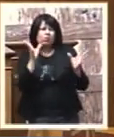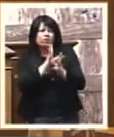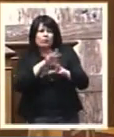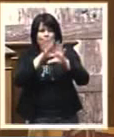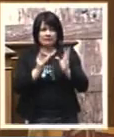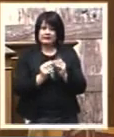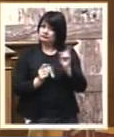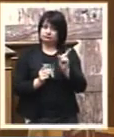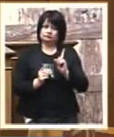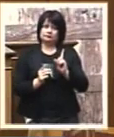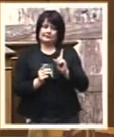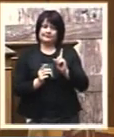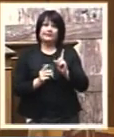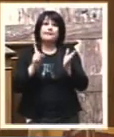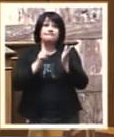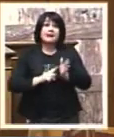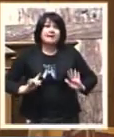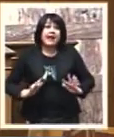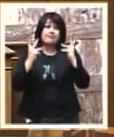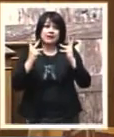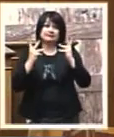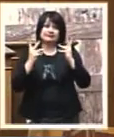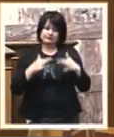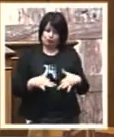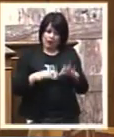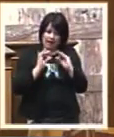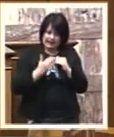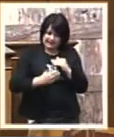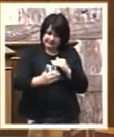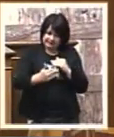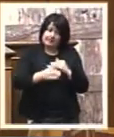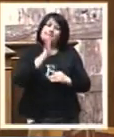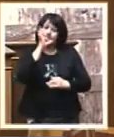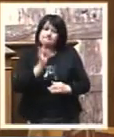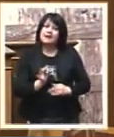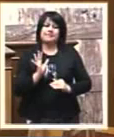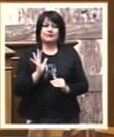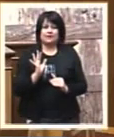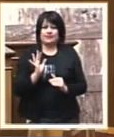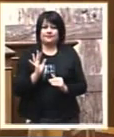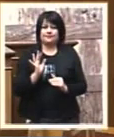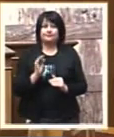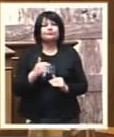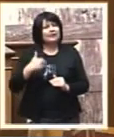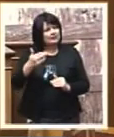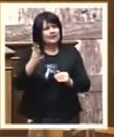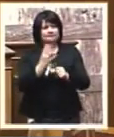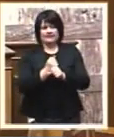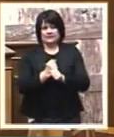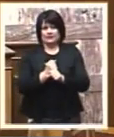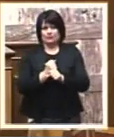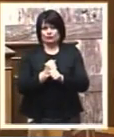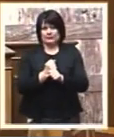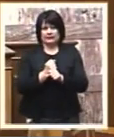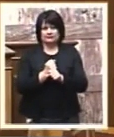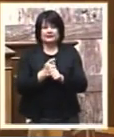πράξεις. Αυτή είναι η επανάσταση που έχουμε ξεκινήσει και είναι πραγματική. Θα την πετύχουμε κατεξοχήν με την